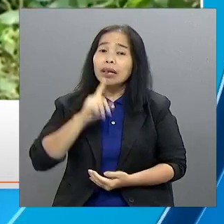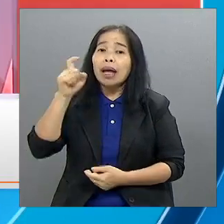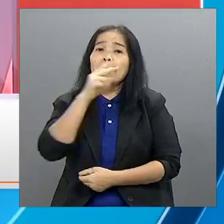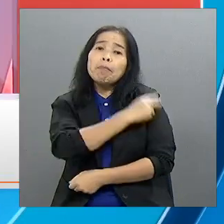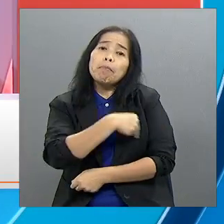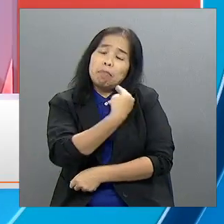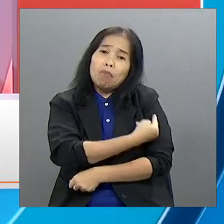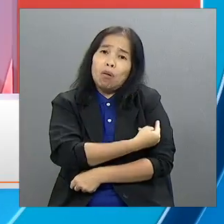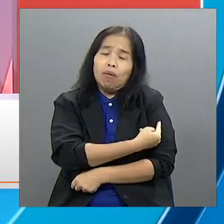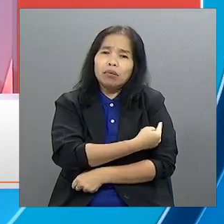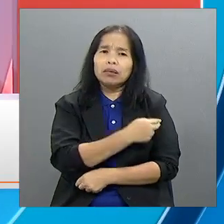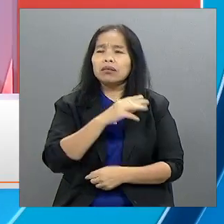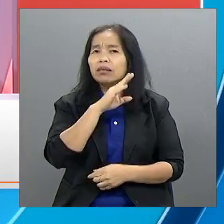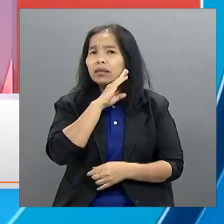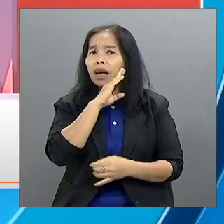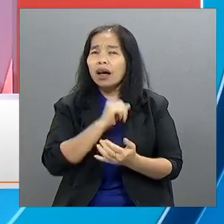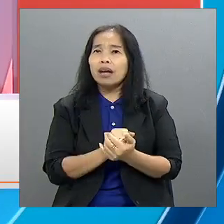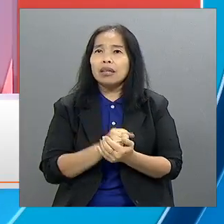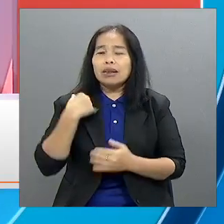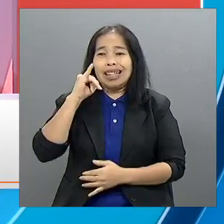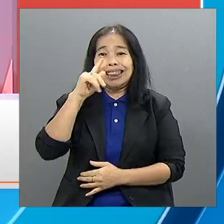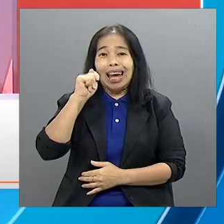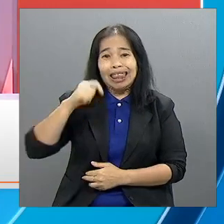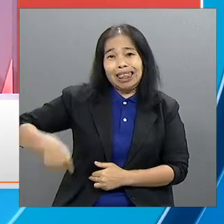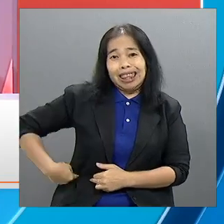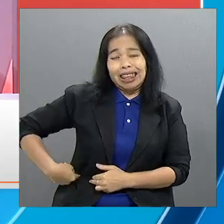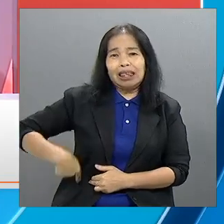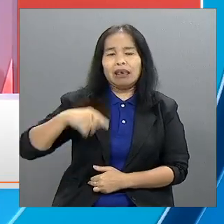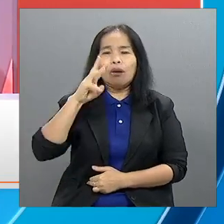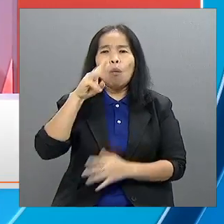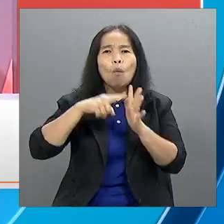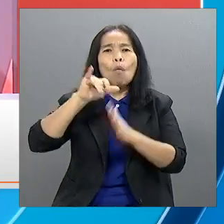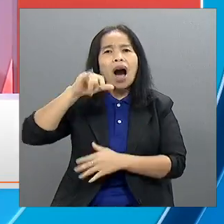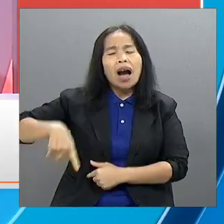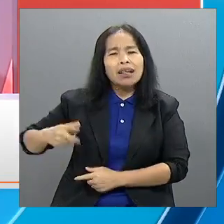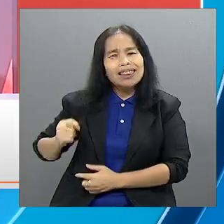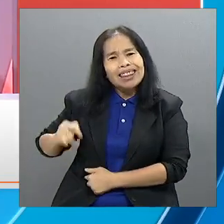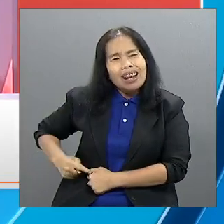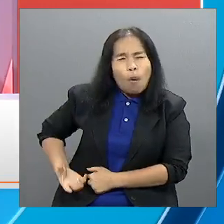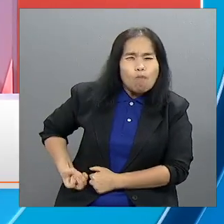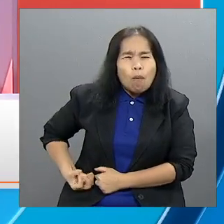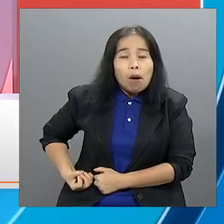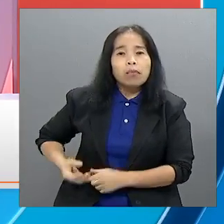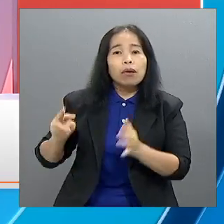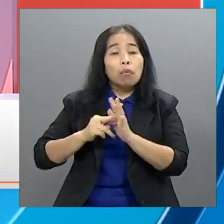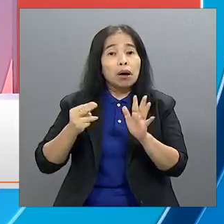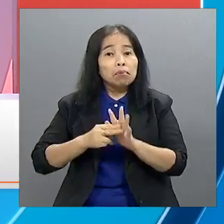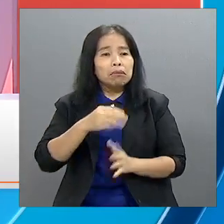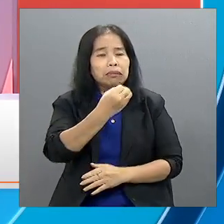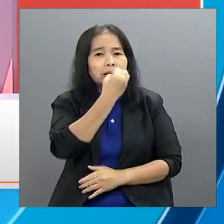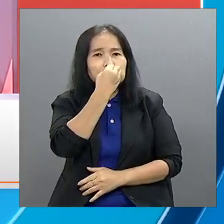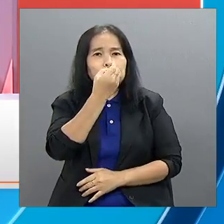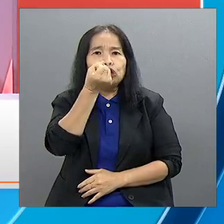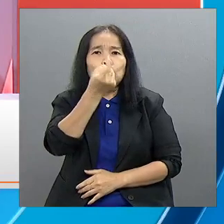ำไปสู่การที่มีไตวายแบบเฉียบพลันขึ้นมาเนี่ยครับเกิดจากการกินลูกเนียงแบบดิบหรือเปล่าครับหรือว่าถ้าเกิดว่าแบ